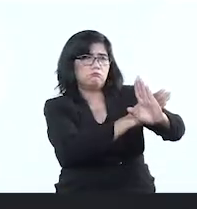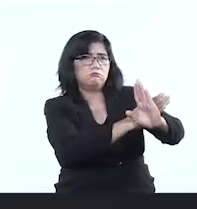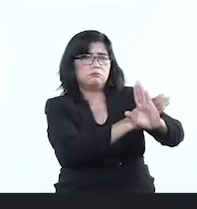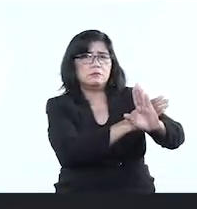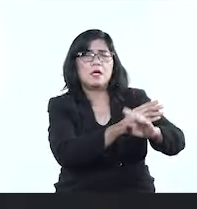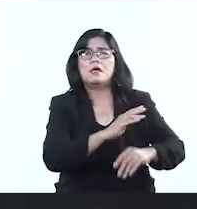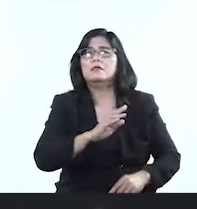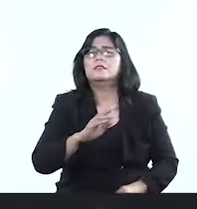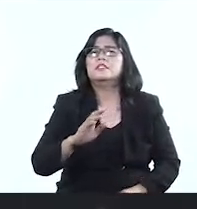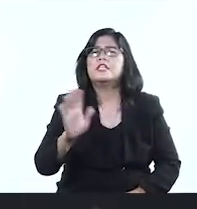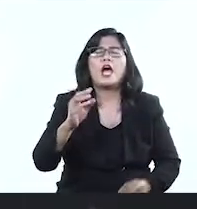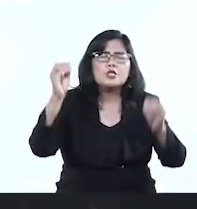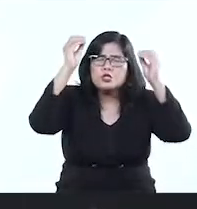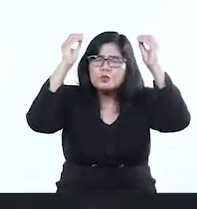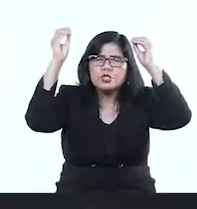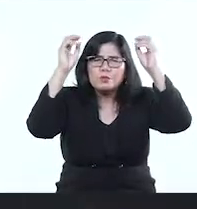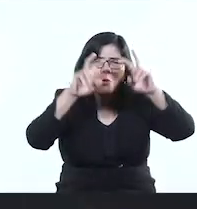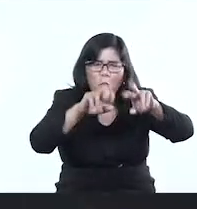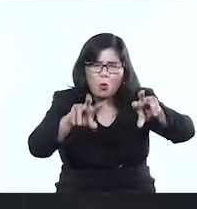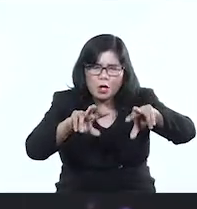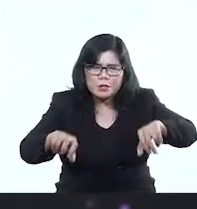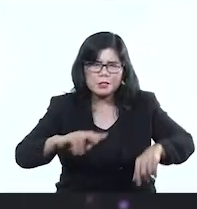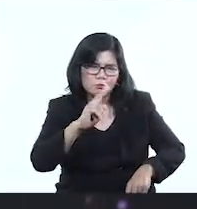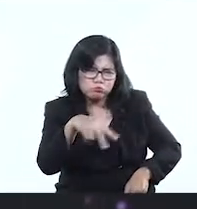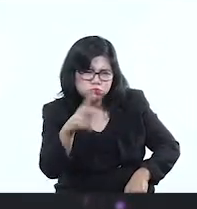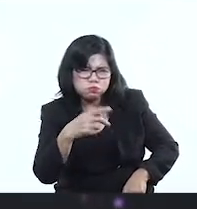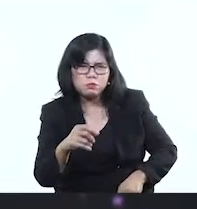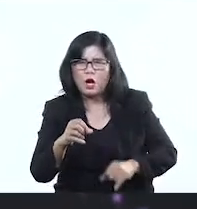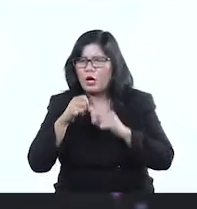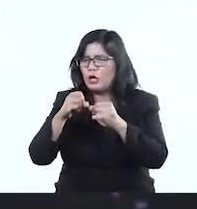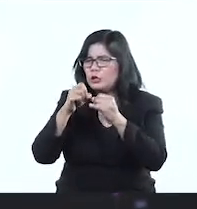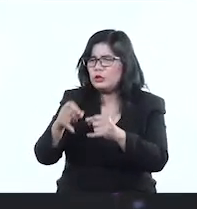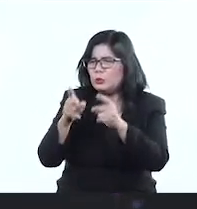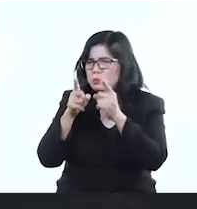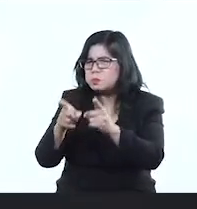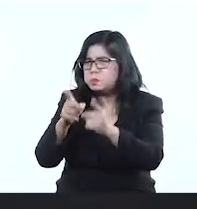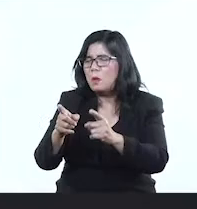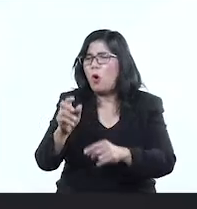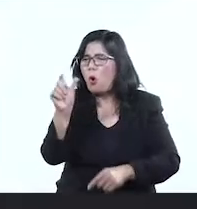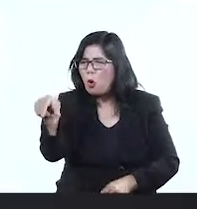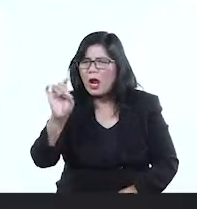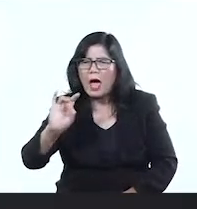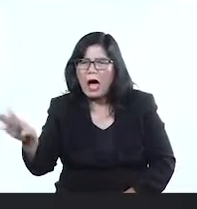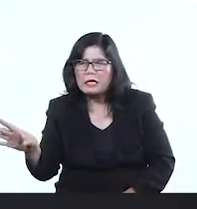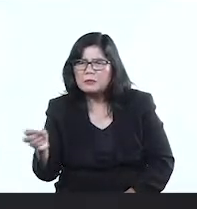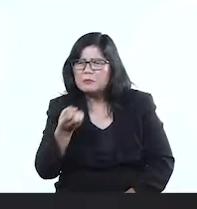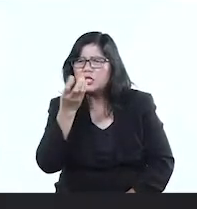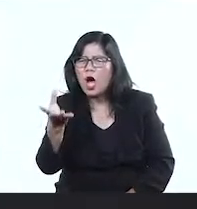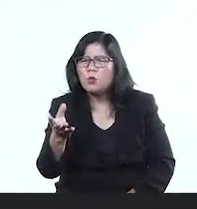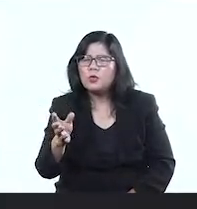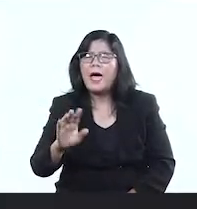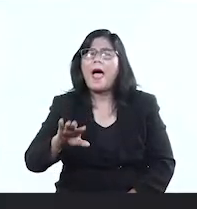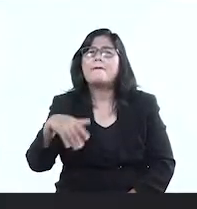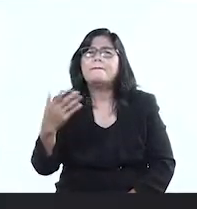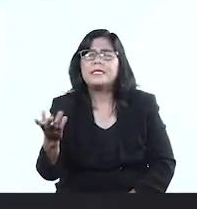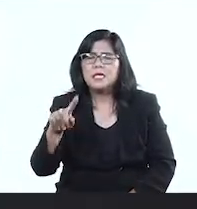sampai kita sibuk koreksi orang kritik orang Serang orang beritahu orang tanpa